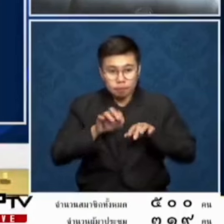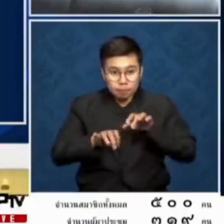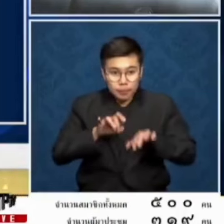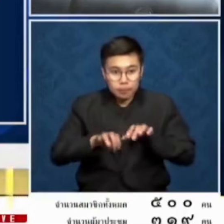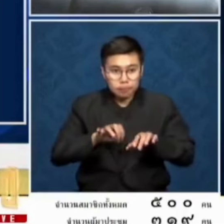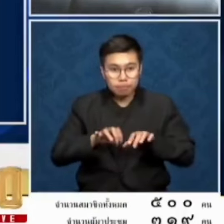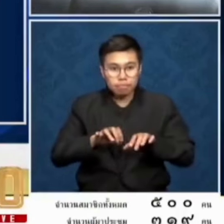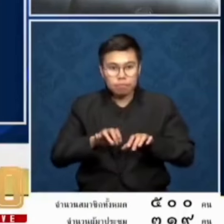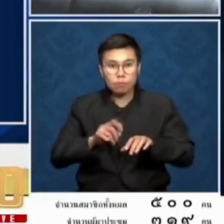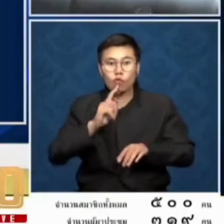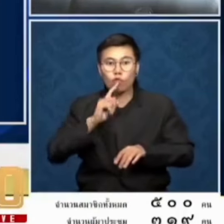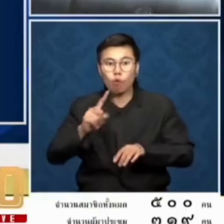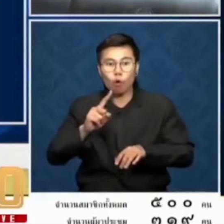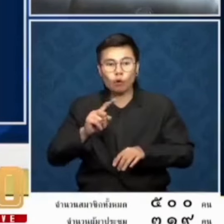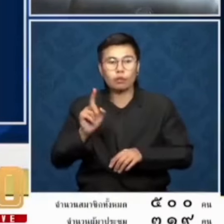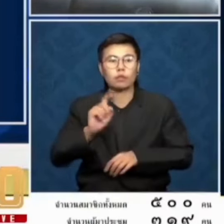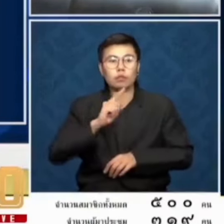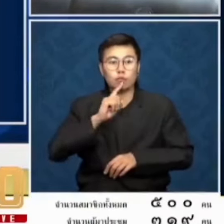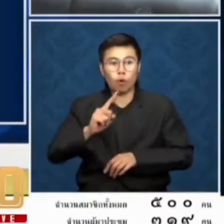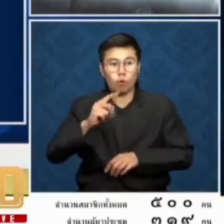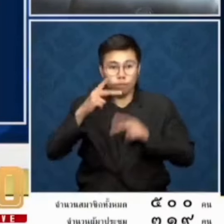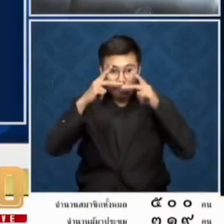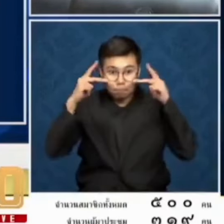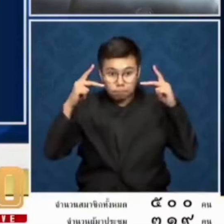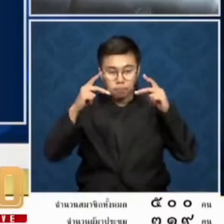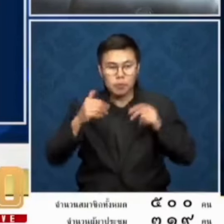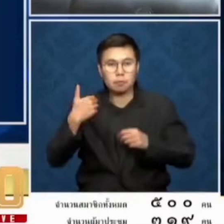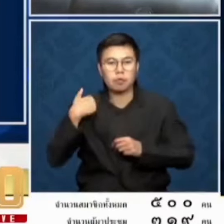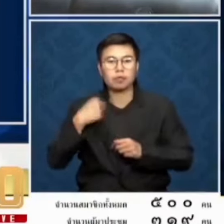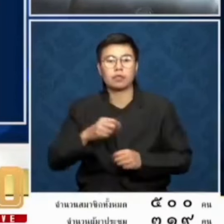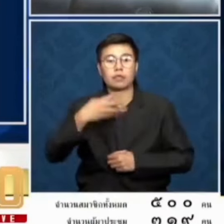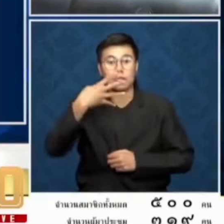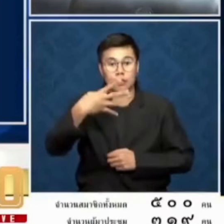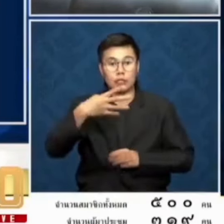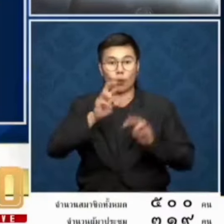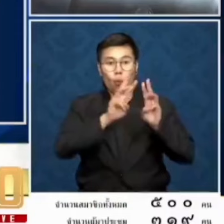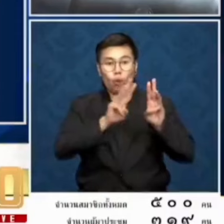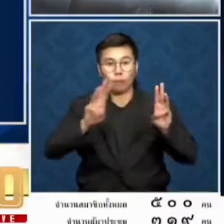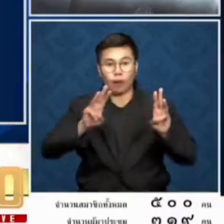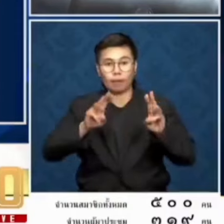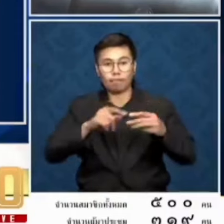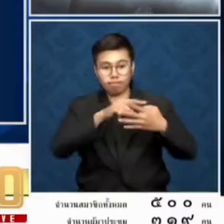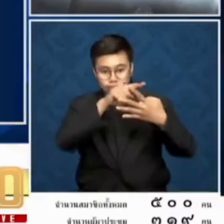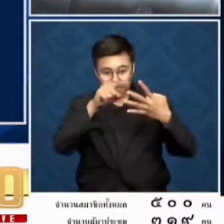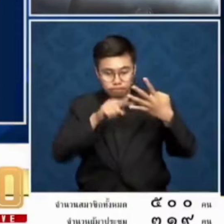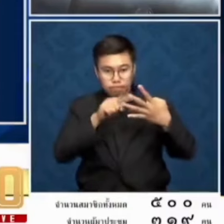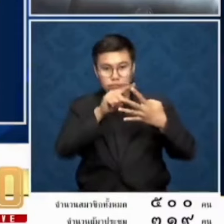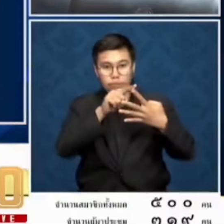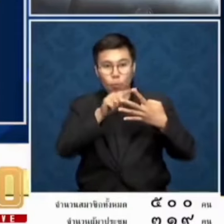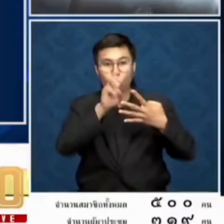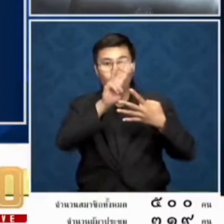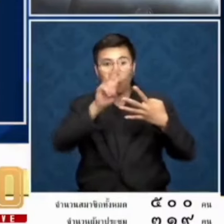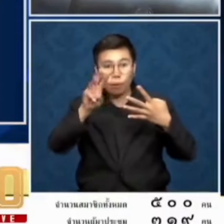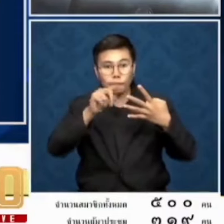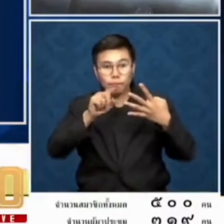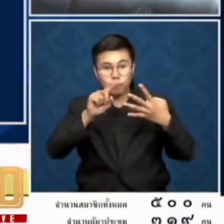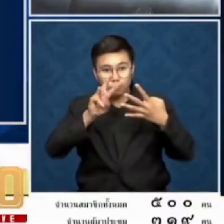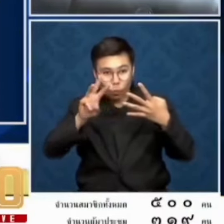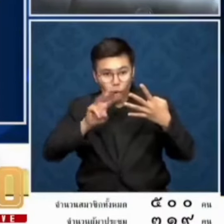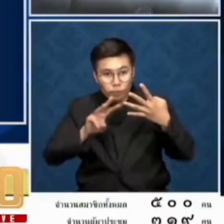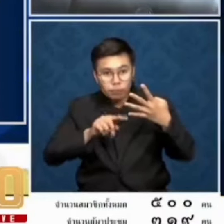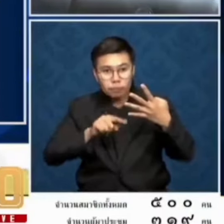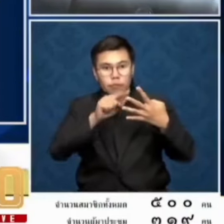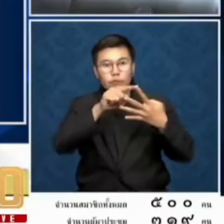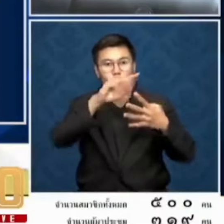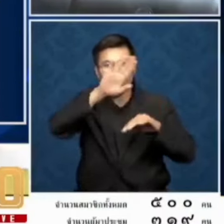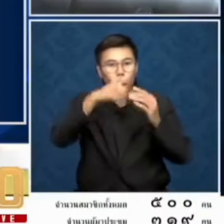าร้องเรียนมิจฉาชีพนะคะปรากฏว่า4เว็บไซต์แรกใน Google นะคะเป็นเว็บไซต์ตำรวจมิจฉาชีพทั้ง